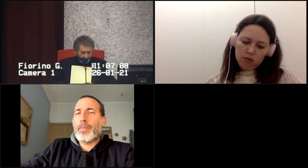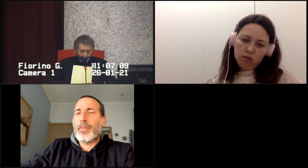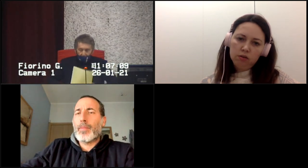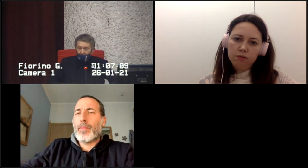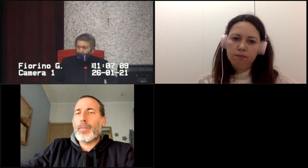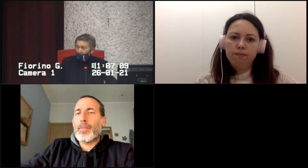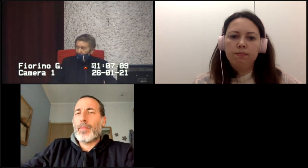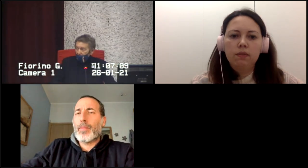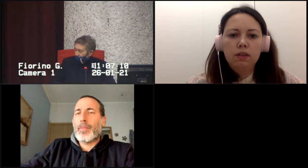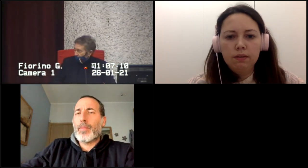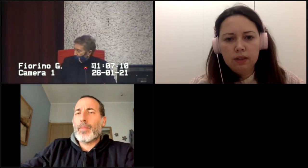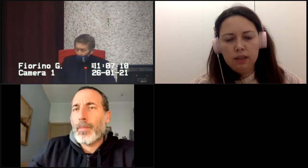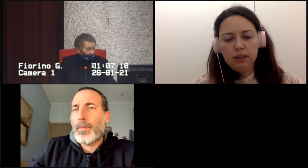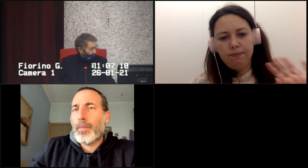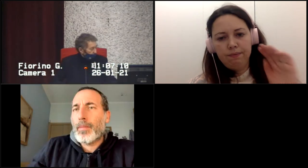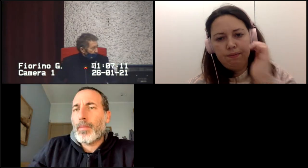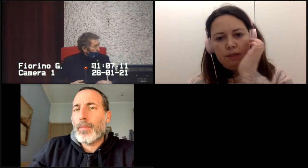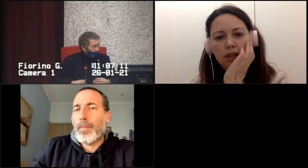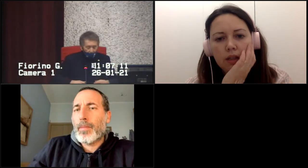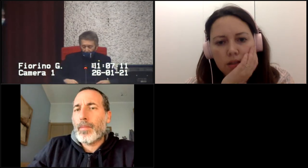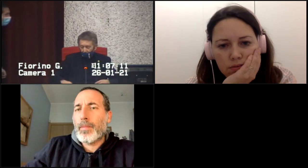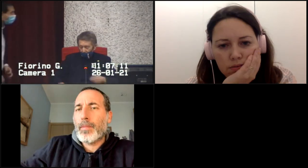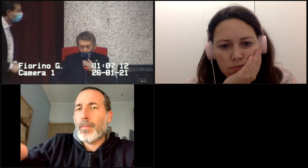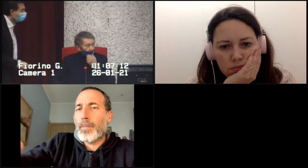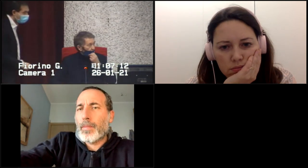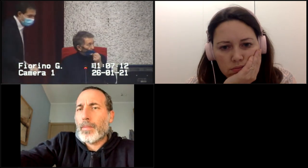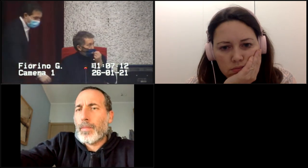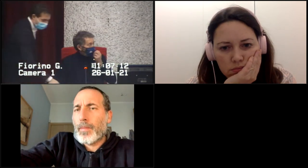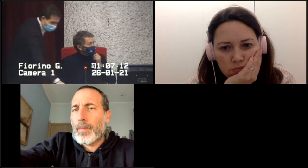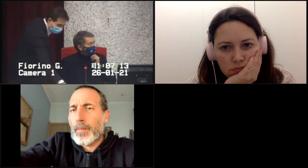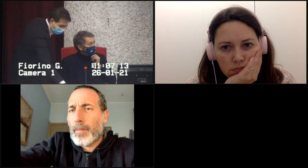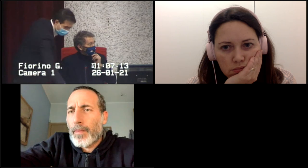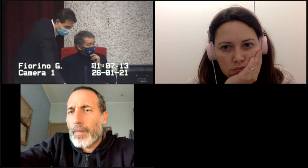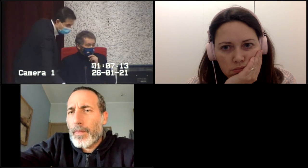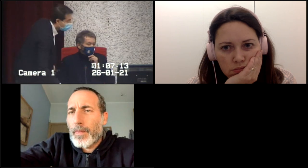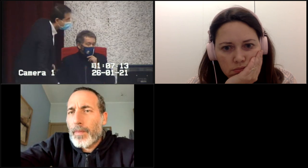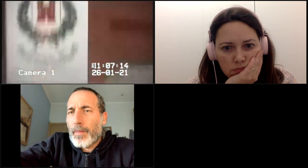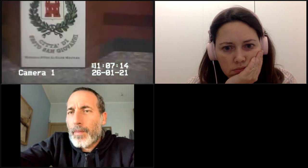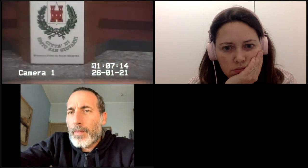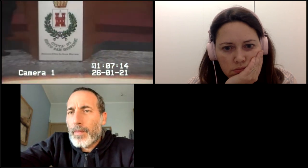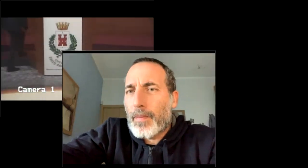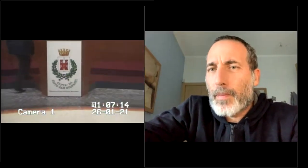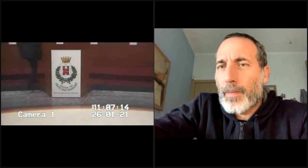a tutti.